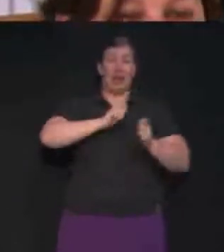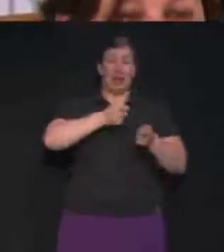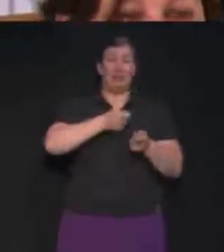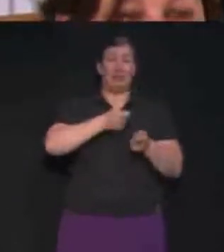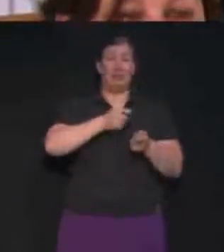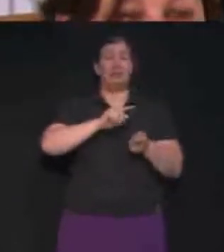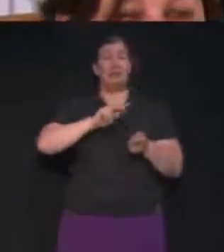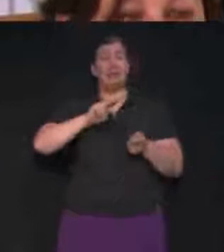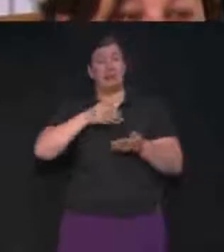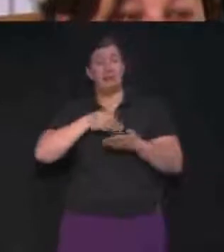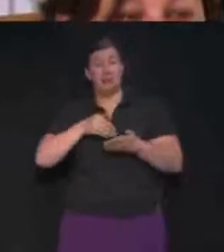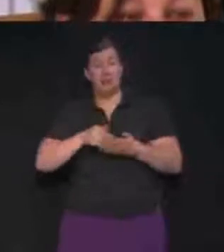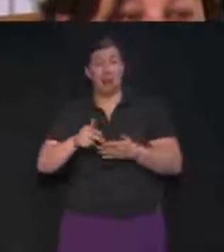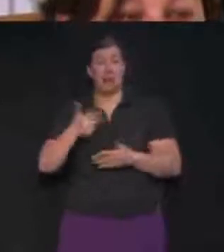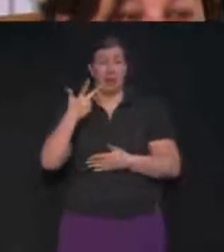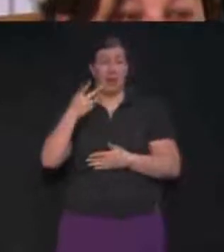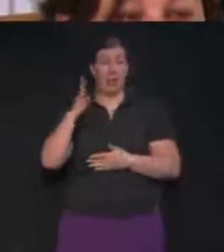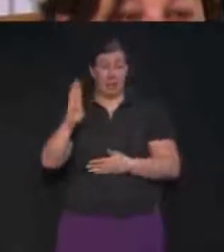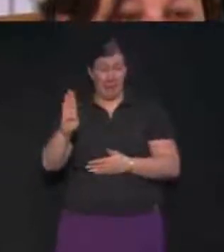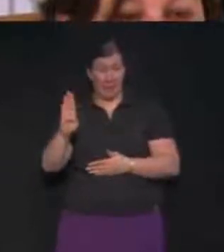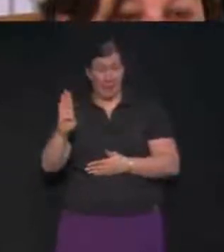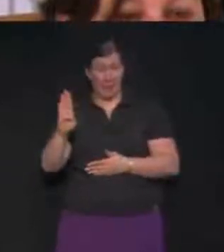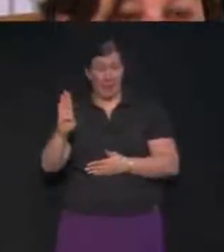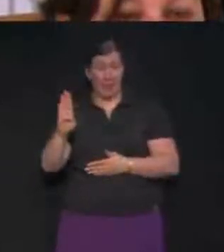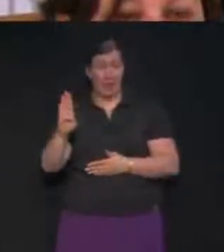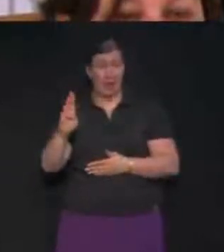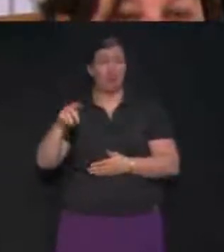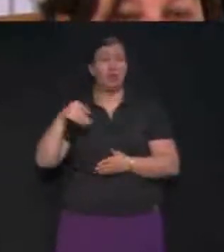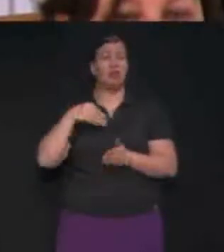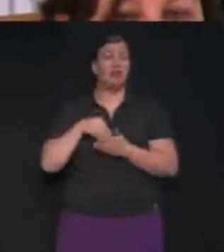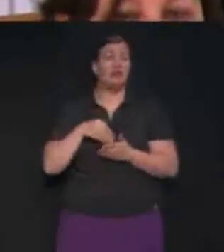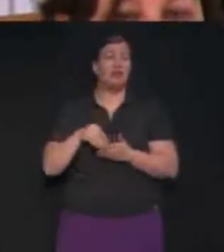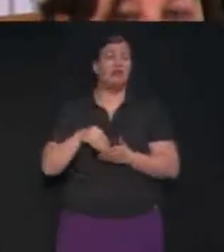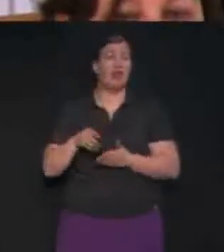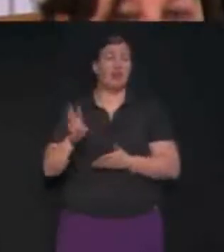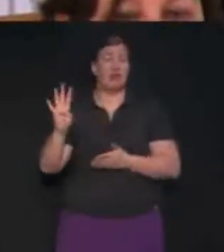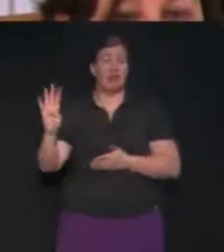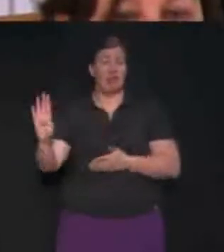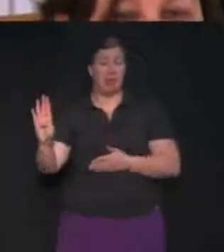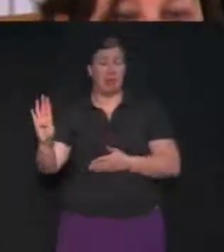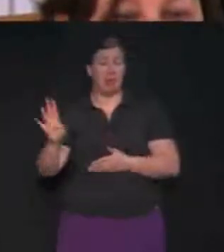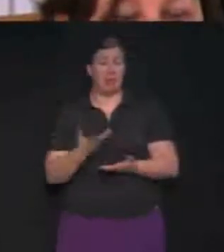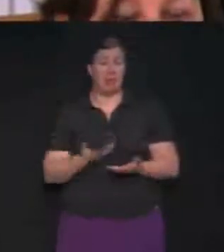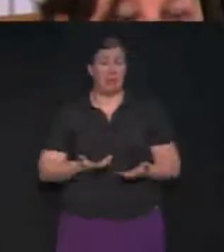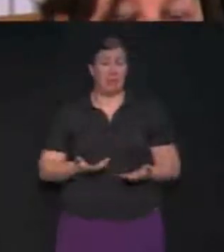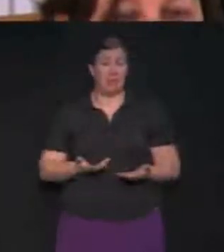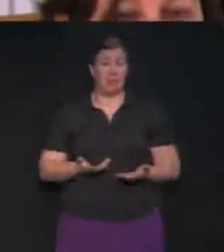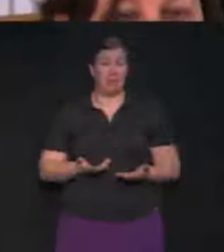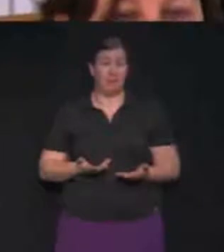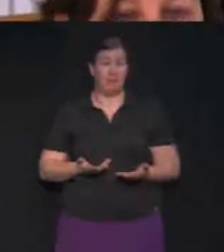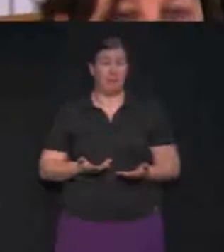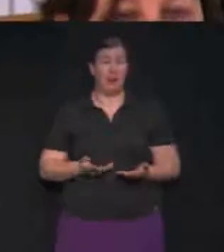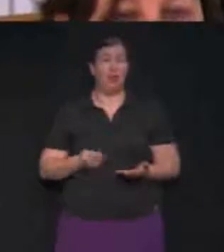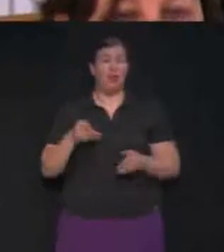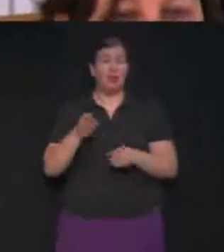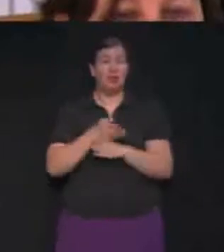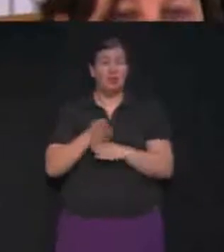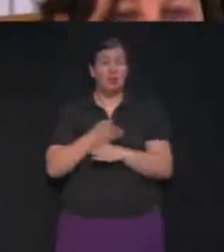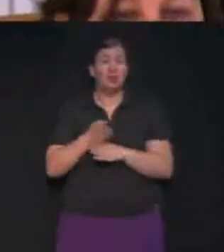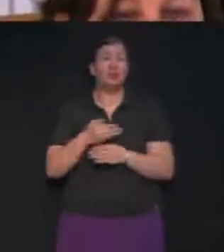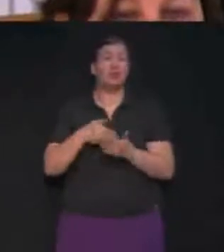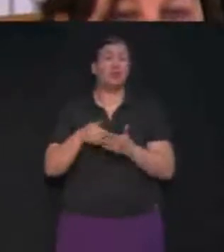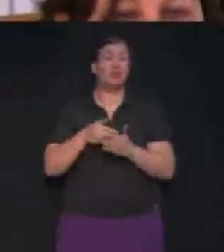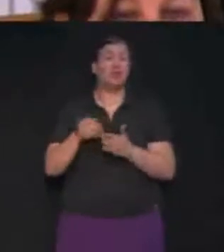und am Ende mit vier und zwischendurch haben wir aber halt die Möglichkeit das Wahlprogramm zu machen